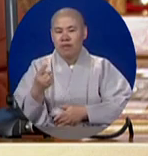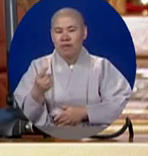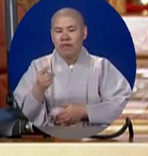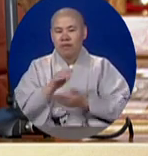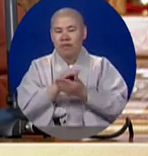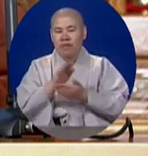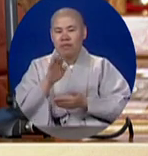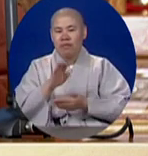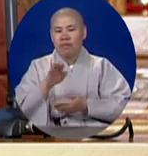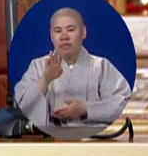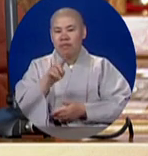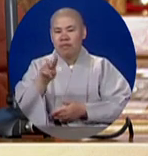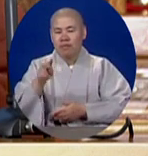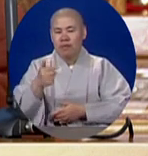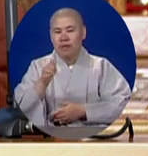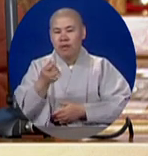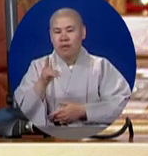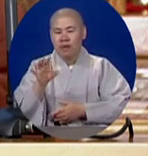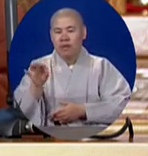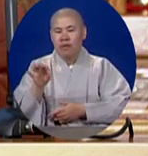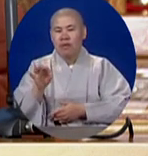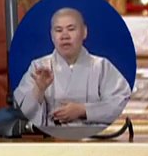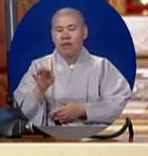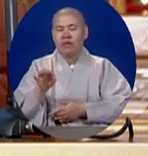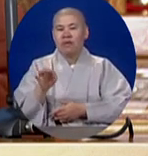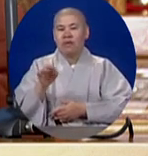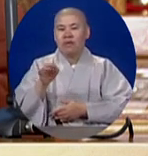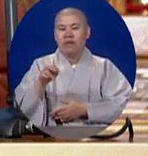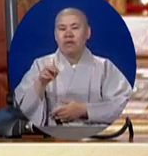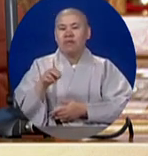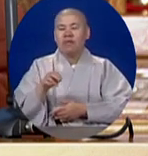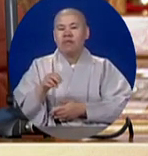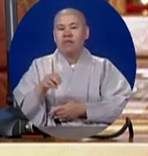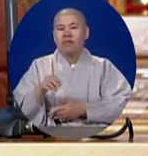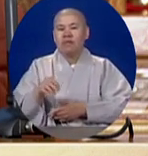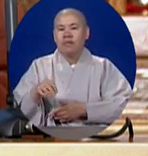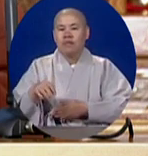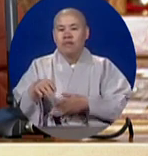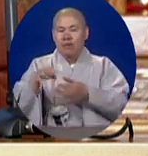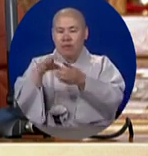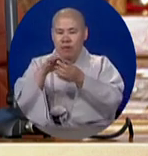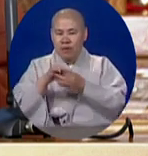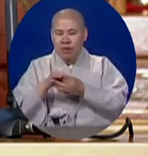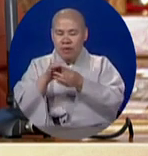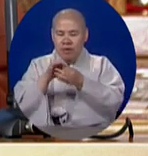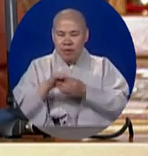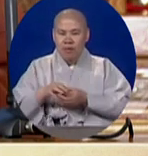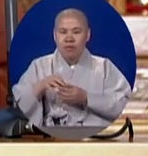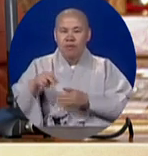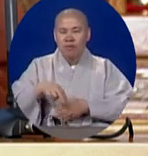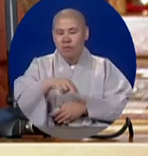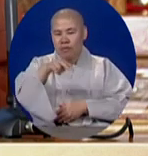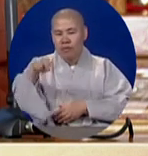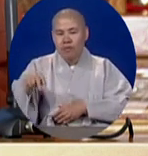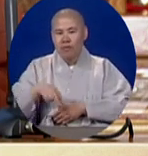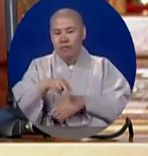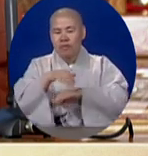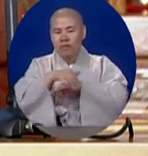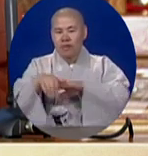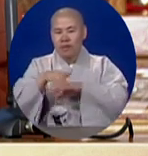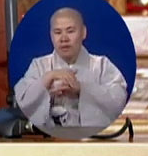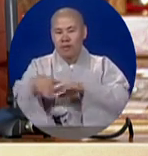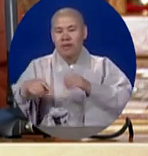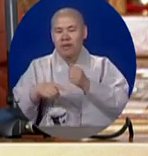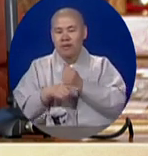변행이라는 건 두루할 변자, 단일 행자, 어디 안 끼는 데가 없는 심소예요. 그게